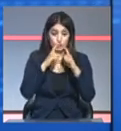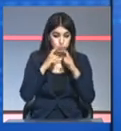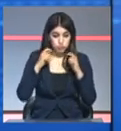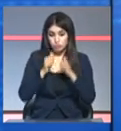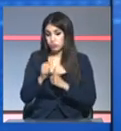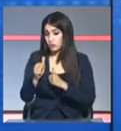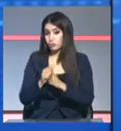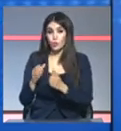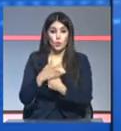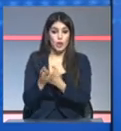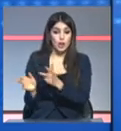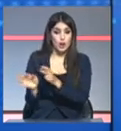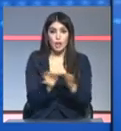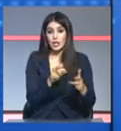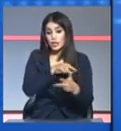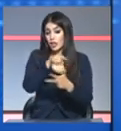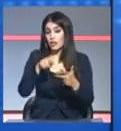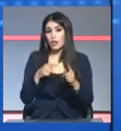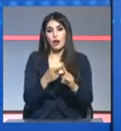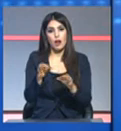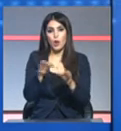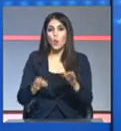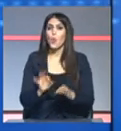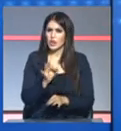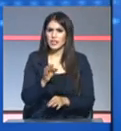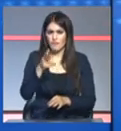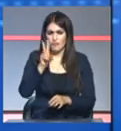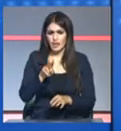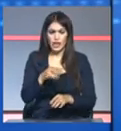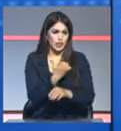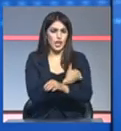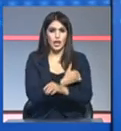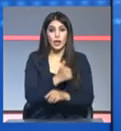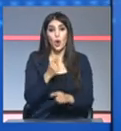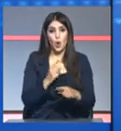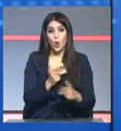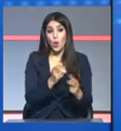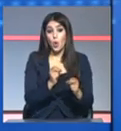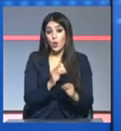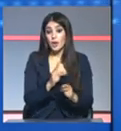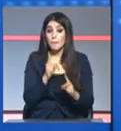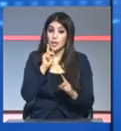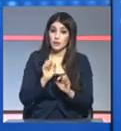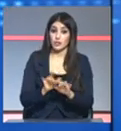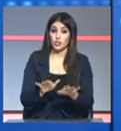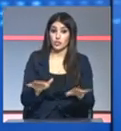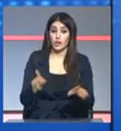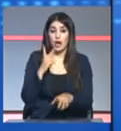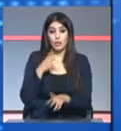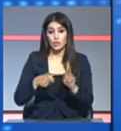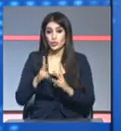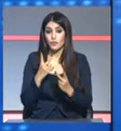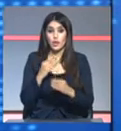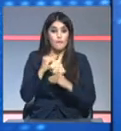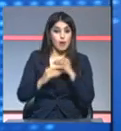اللي هي الحل الوحيد وحتى اتوا التلقيح بيصير احنا بس وكل شيء لكنك يبدا انتشار من نواحي هذا ما شفناها حتى في